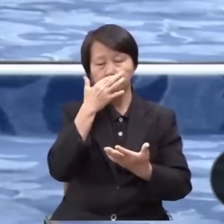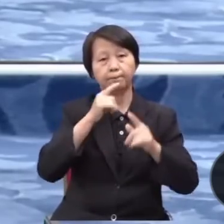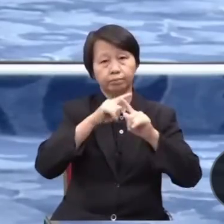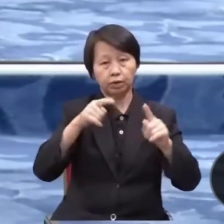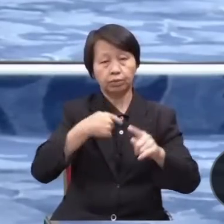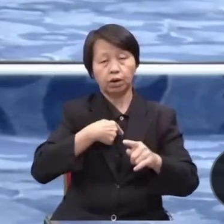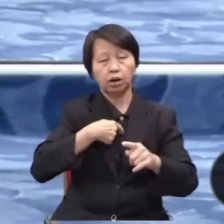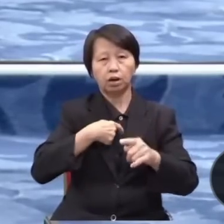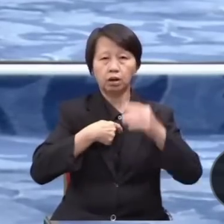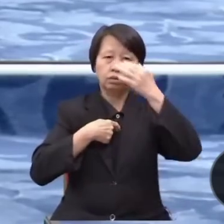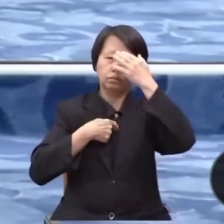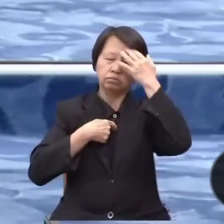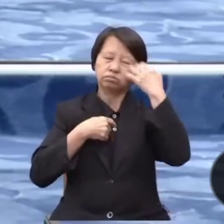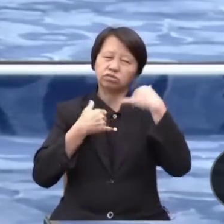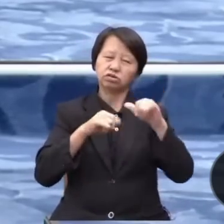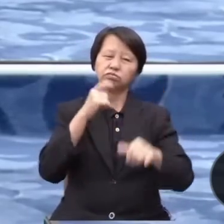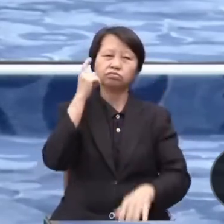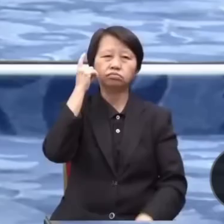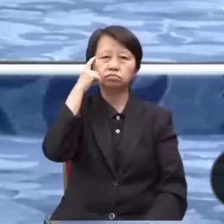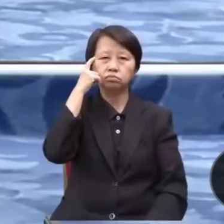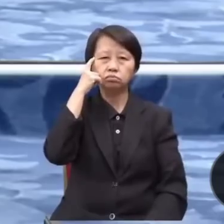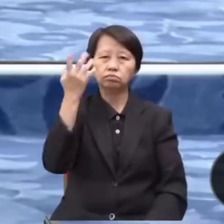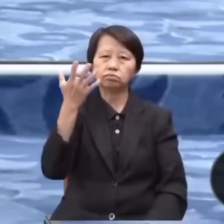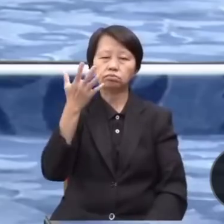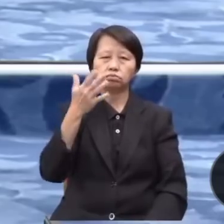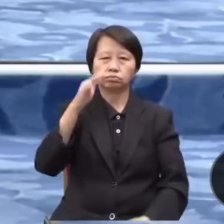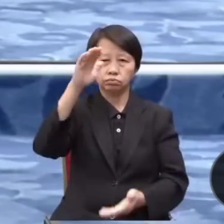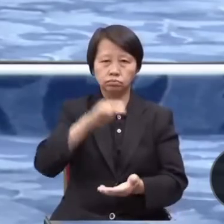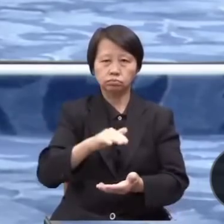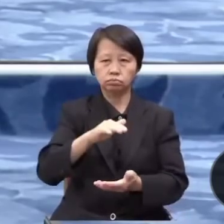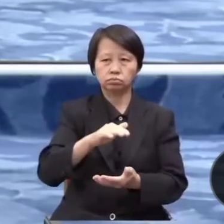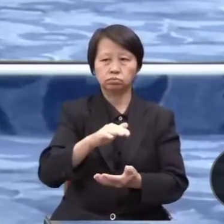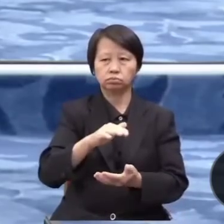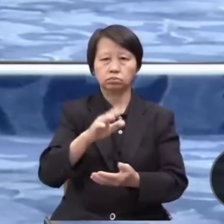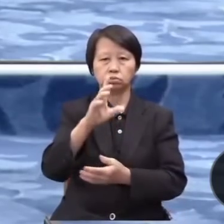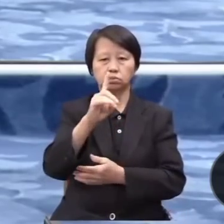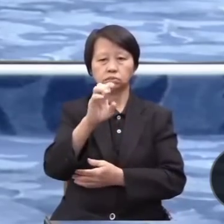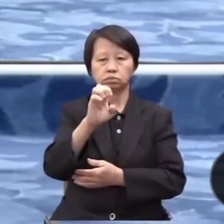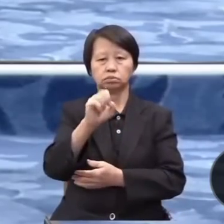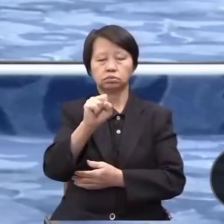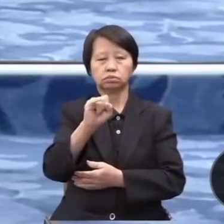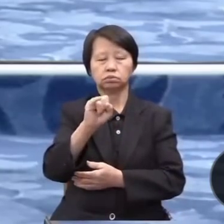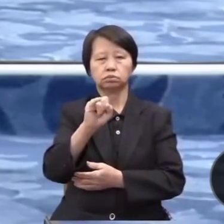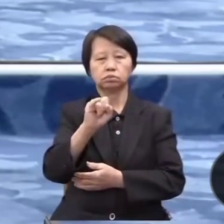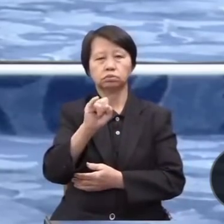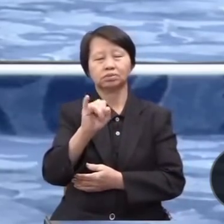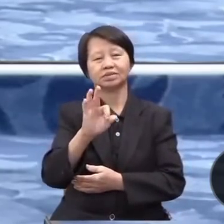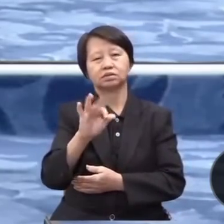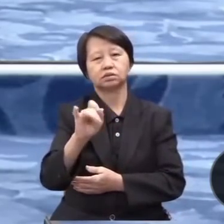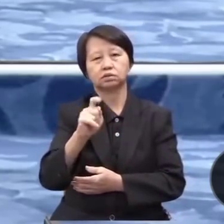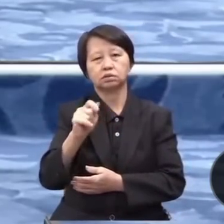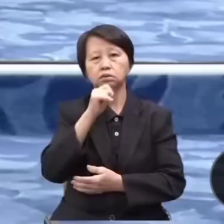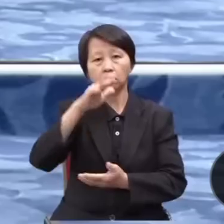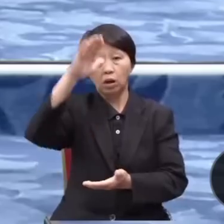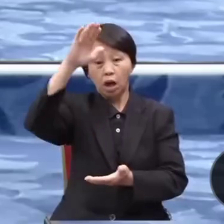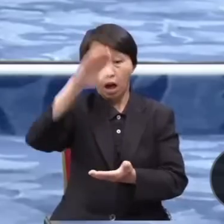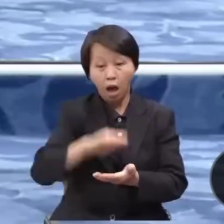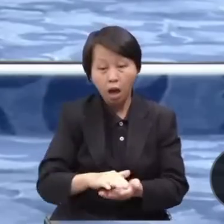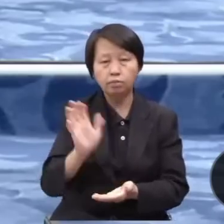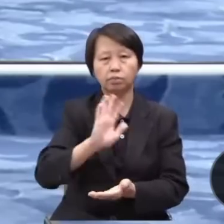Tapi saya masih berpendapat penurunan kadar defisit tidak harus terlalu mendadak. Ia mesti